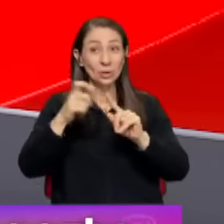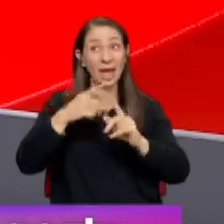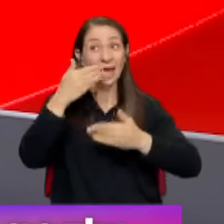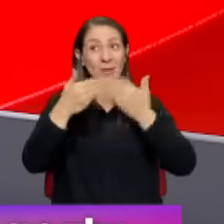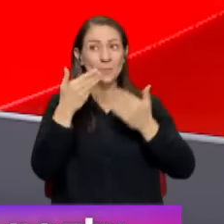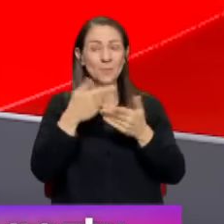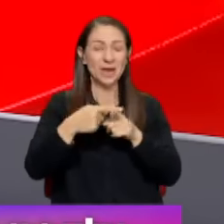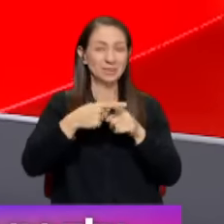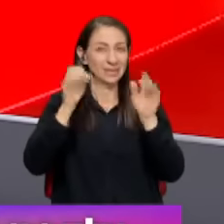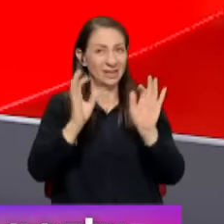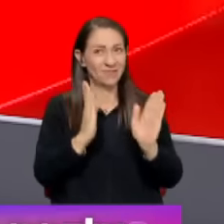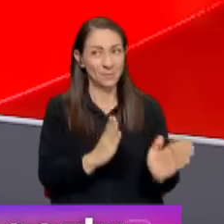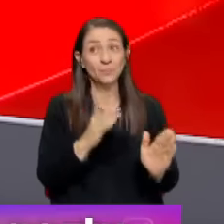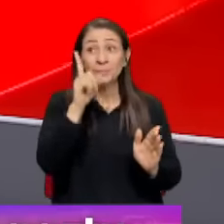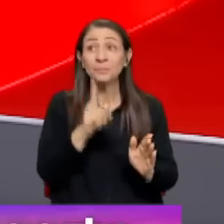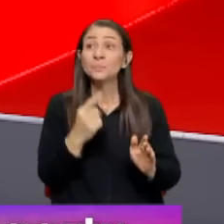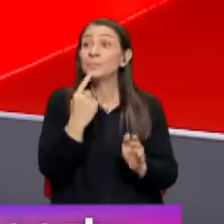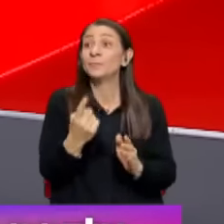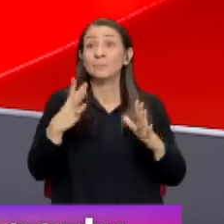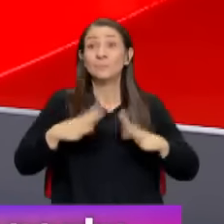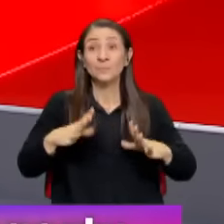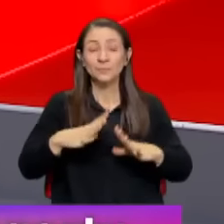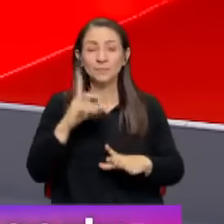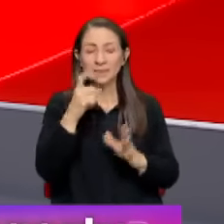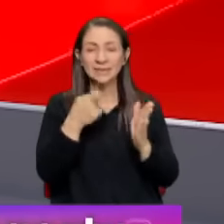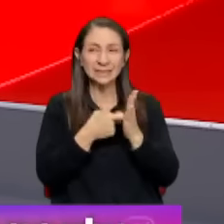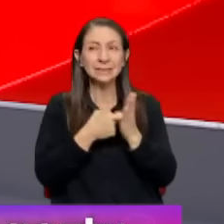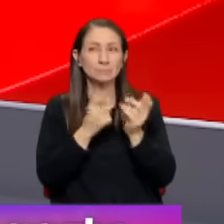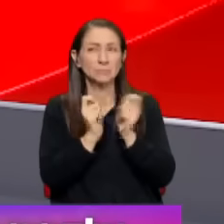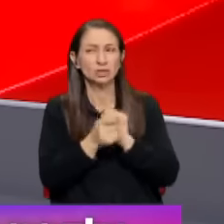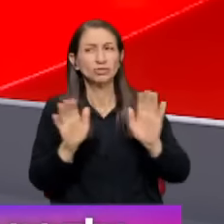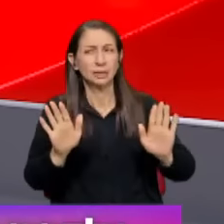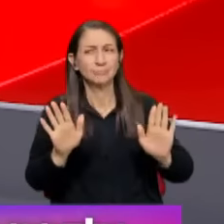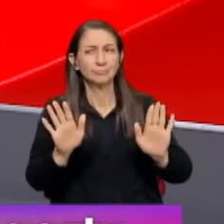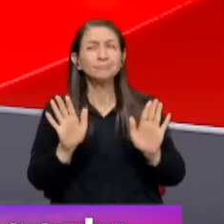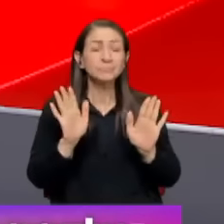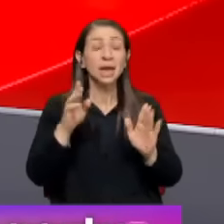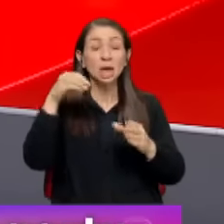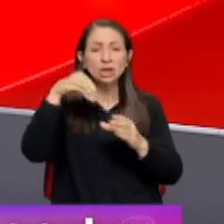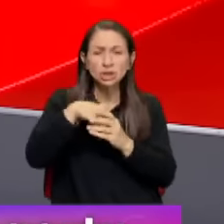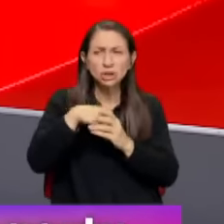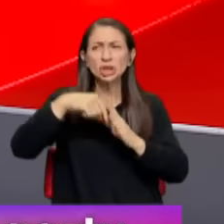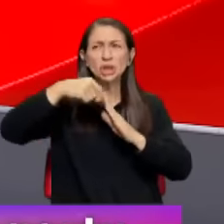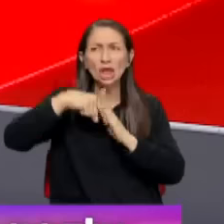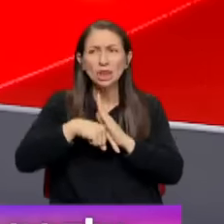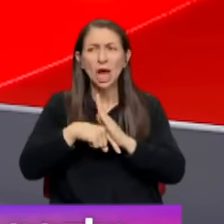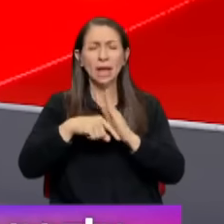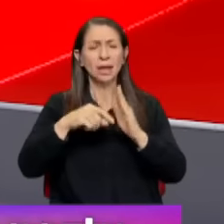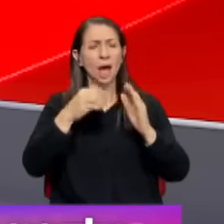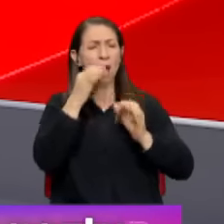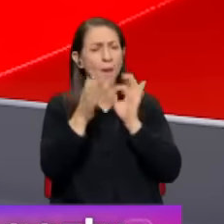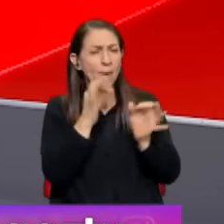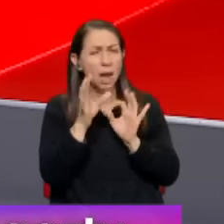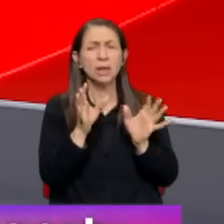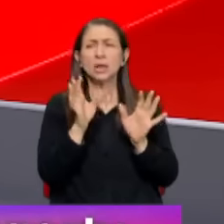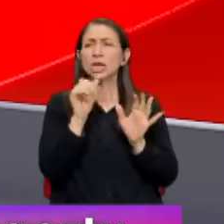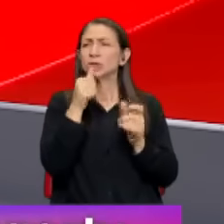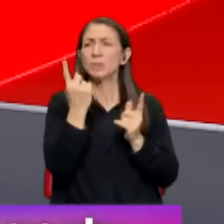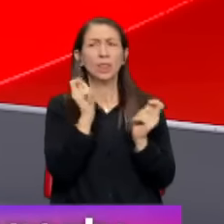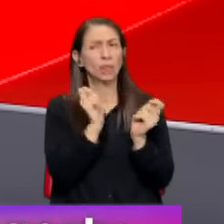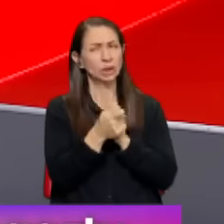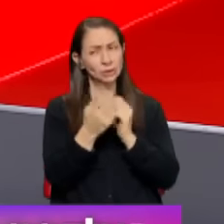anlatıyoruz, paylaşıyoruz. Şunu da en baştan söyleyelim. Sadece bir isim değişikliğidir ama içerikte, duruşta, haberlerimizde